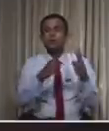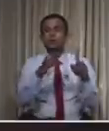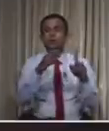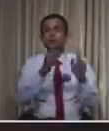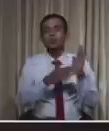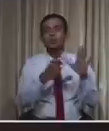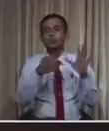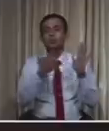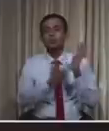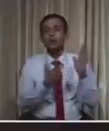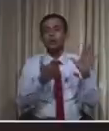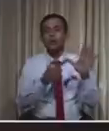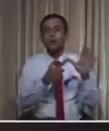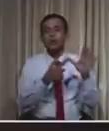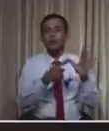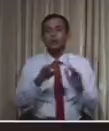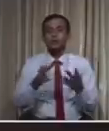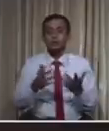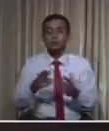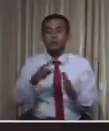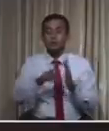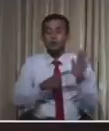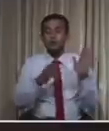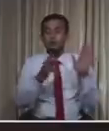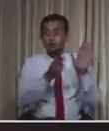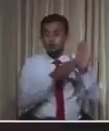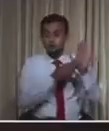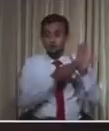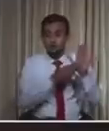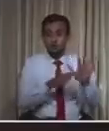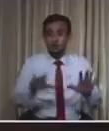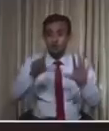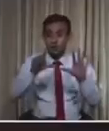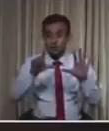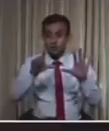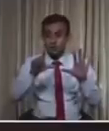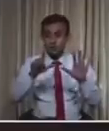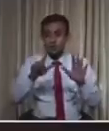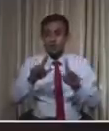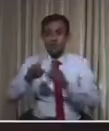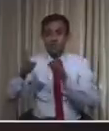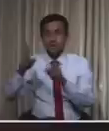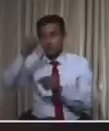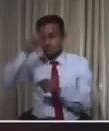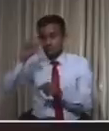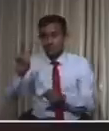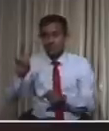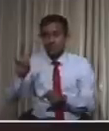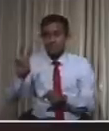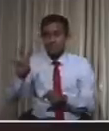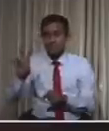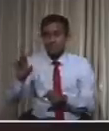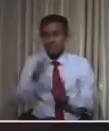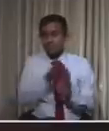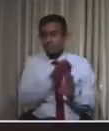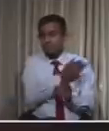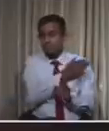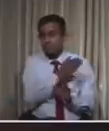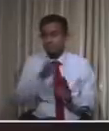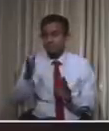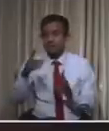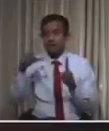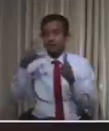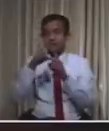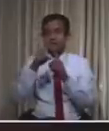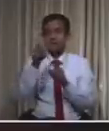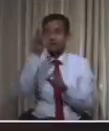විතරක් නෙමෙයි ජූනි මාසේ 7 වෙනිදා ඉඳලා 10 වෙනි මාසේ 25 වෙනිදා වෙනකන් මේ